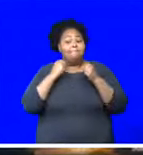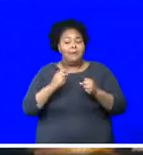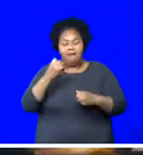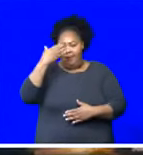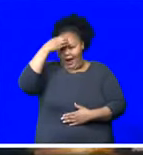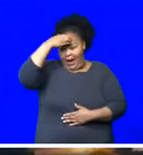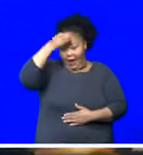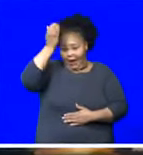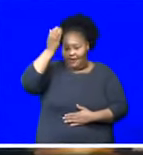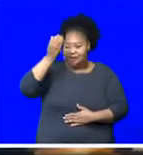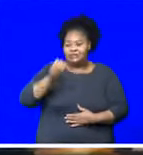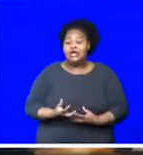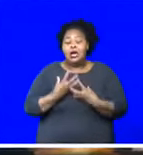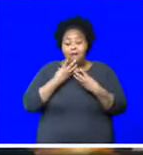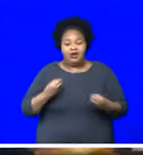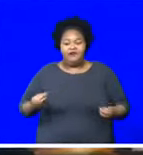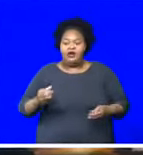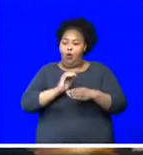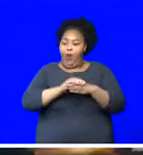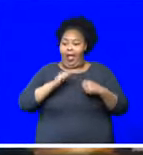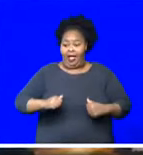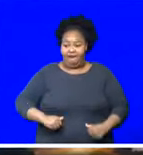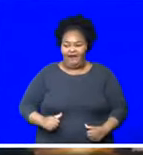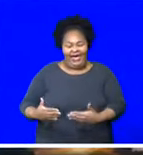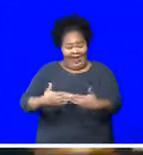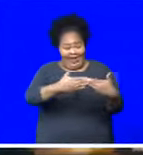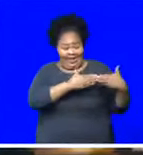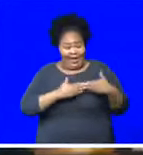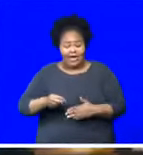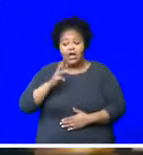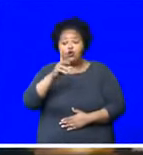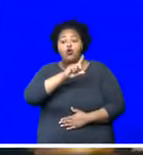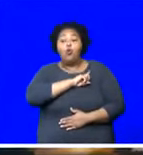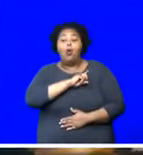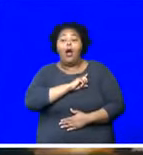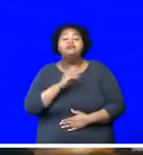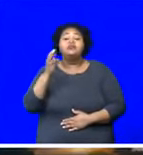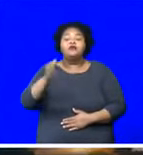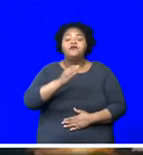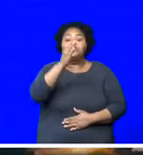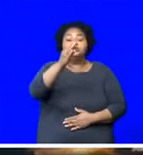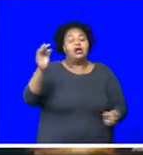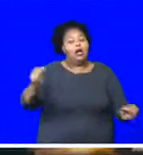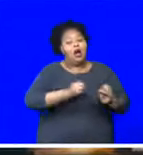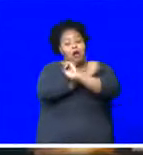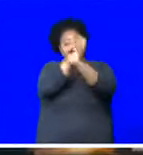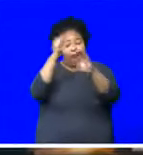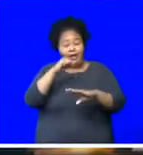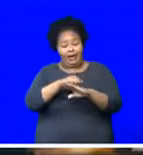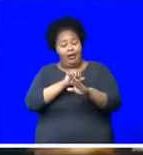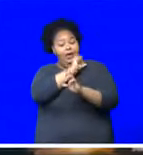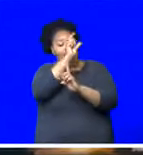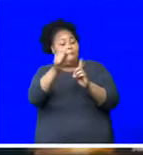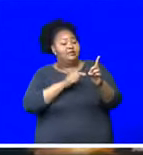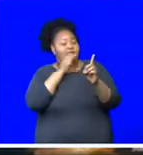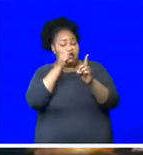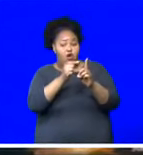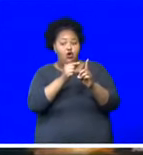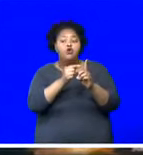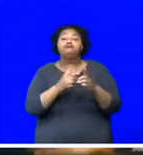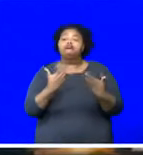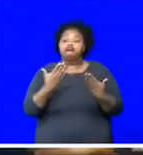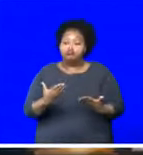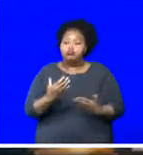uhulumende utubophelele ngalokuphelele ekunakeni tindzaba tebantwana kude babe nelikusasa lelichakazile. Liphi landvuna nkulu